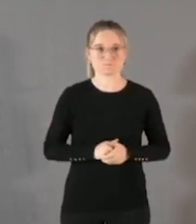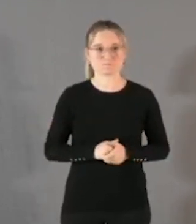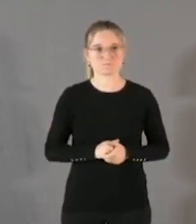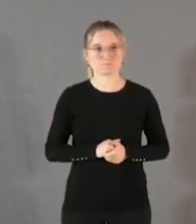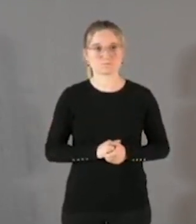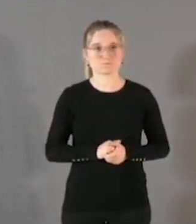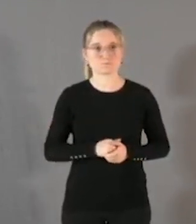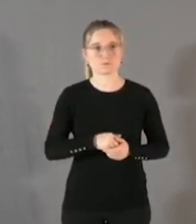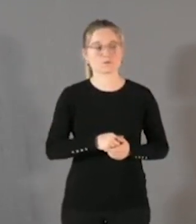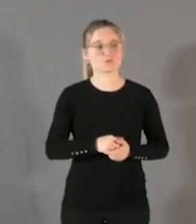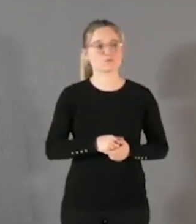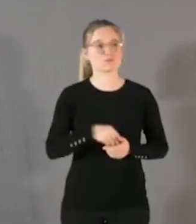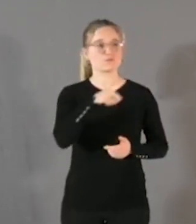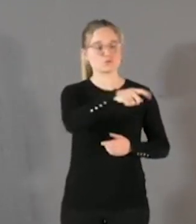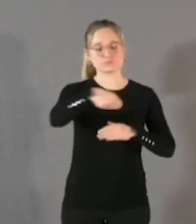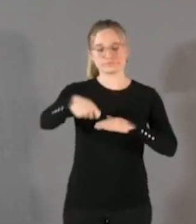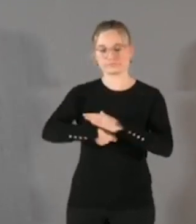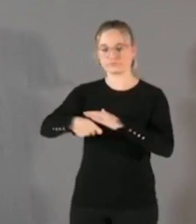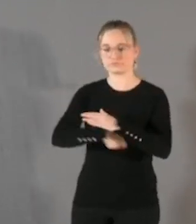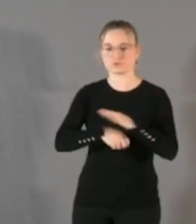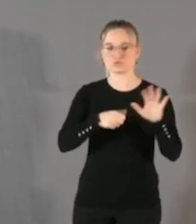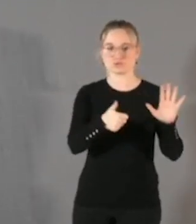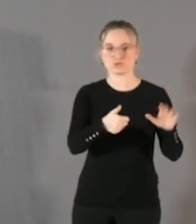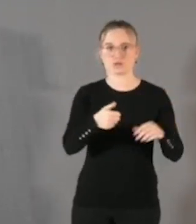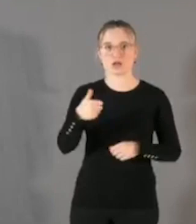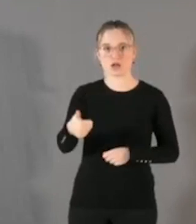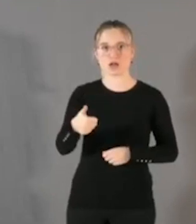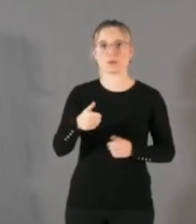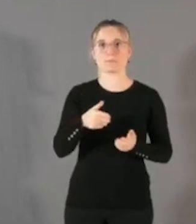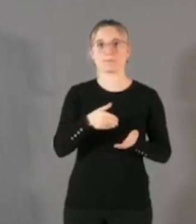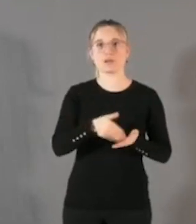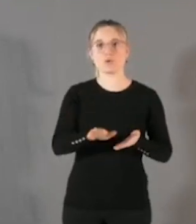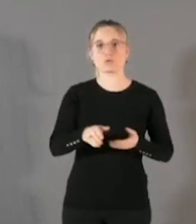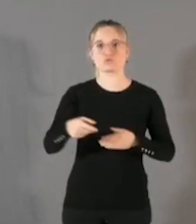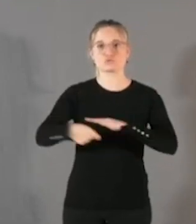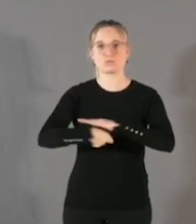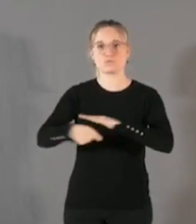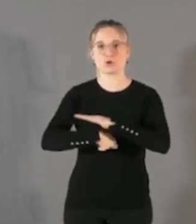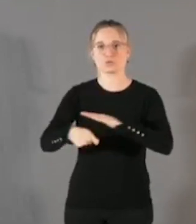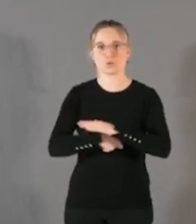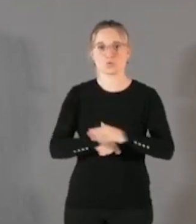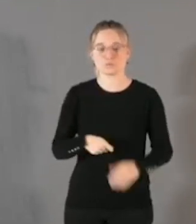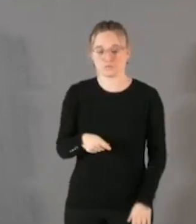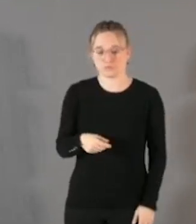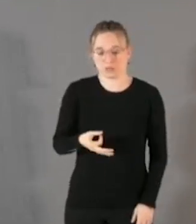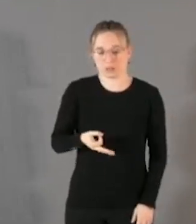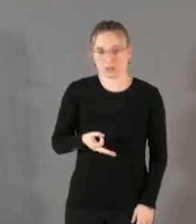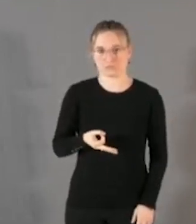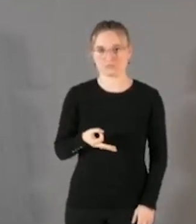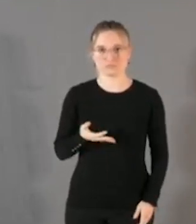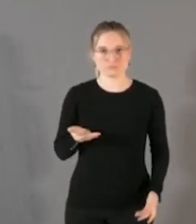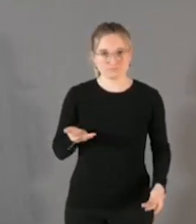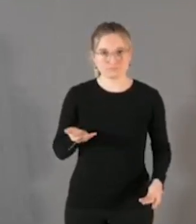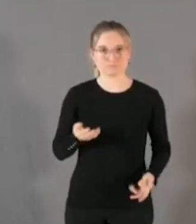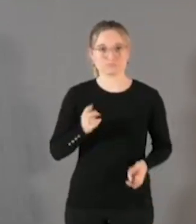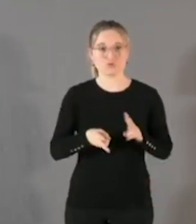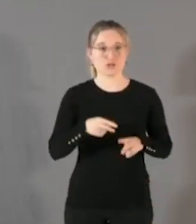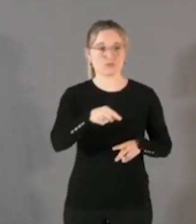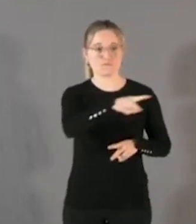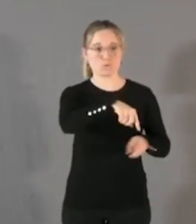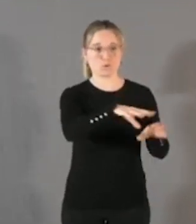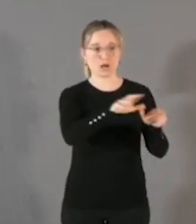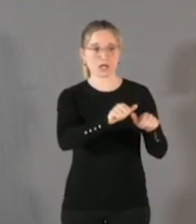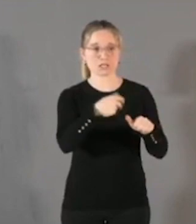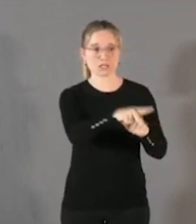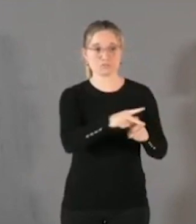millions d'euros de subventions, ce qui avoisine le ridicule. Alors, soit vous n'êtes pas assez bon, votre équipe,